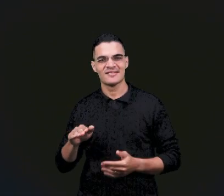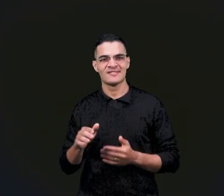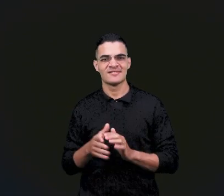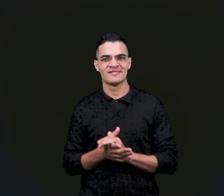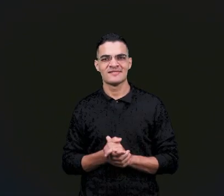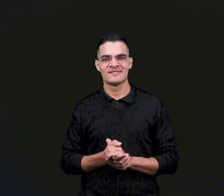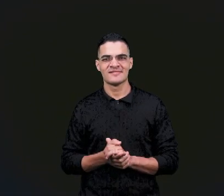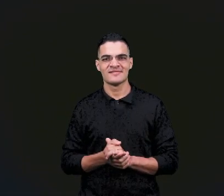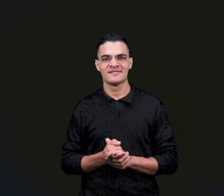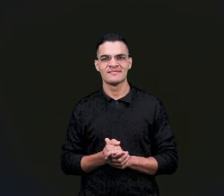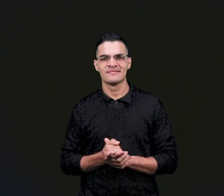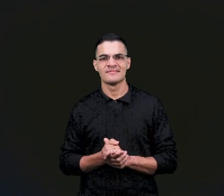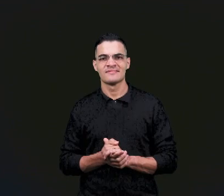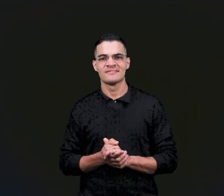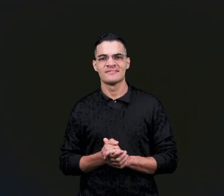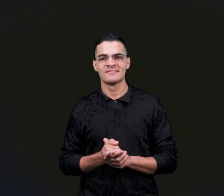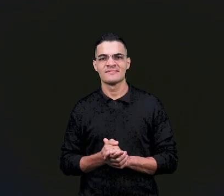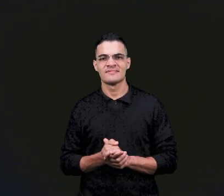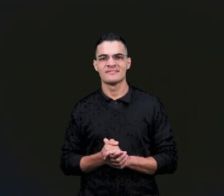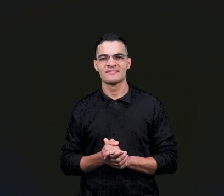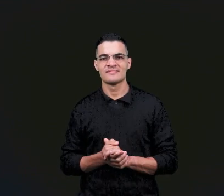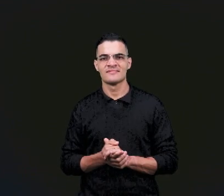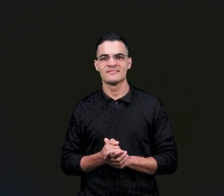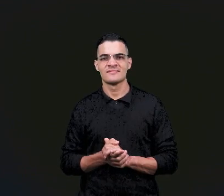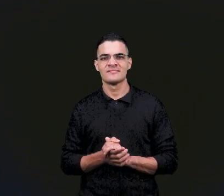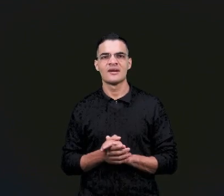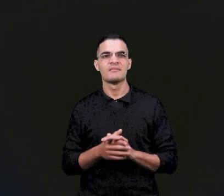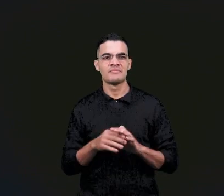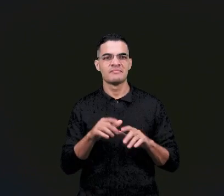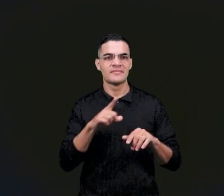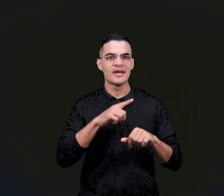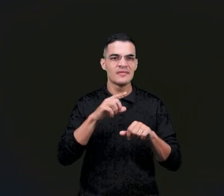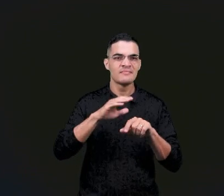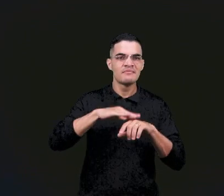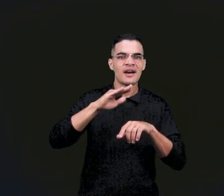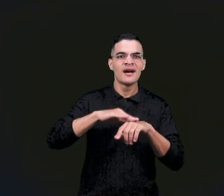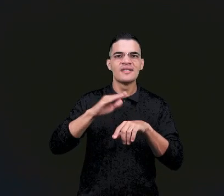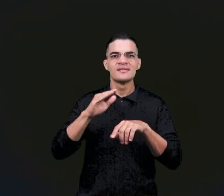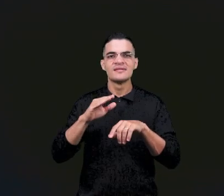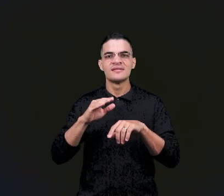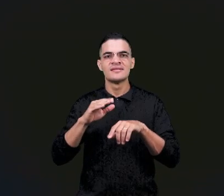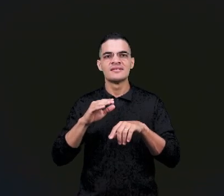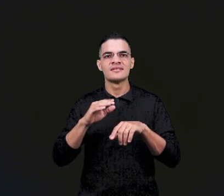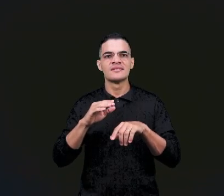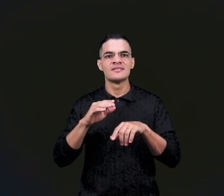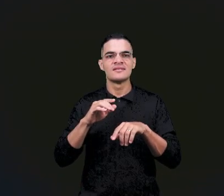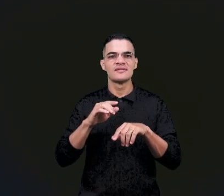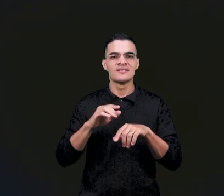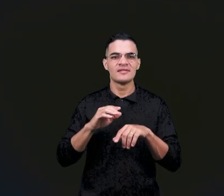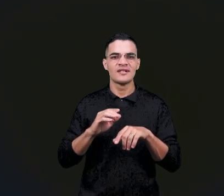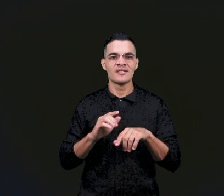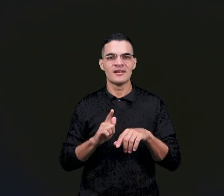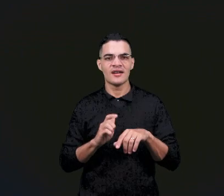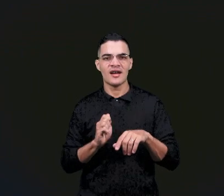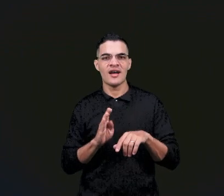Lydia. ¿Como nosotros? Zaqueo fue llamado por su propio nombre.